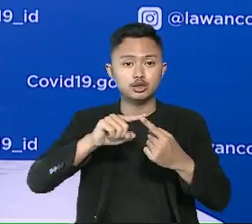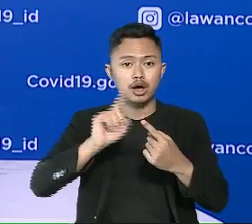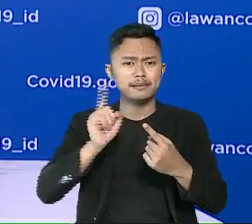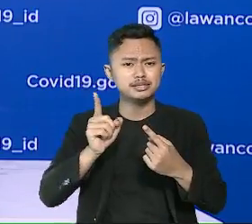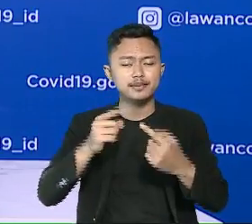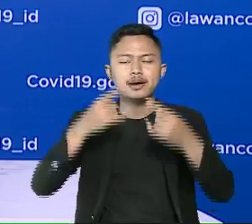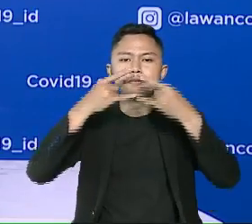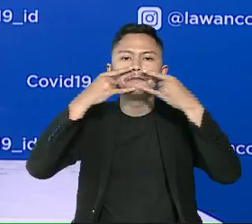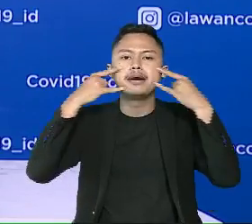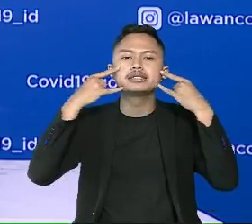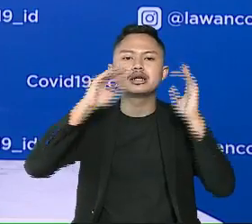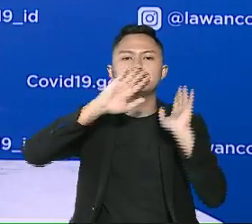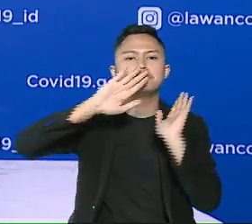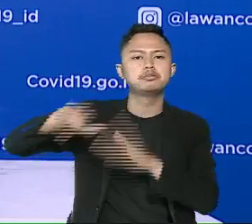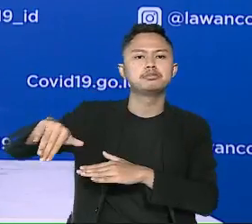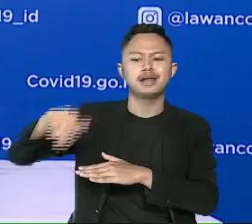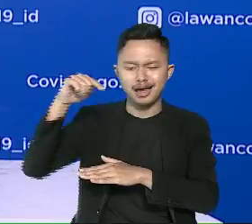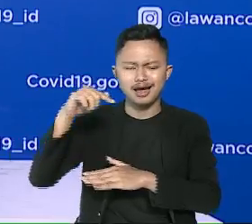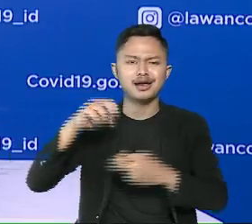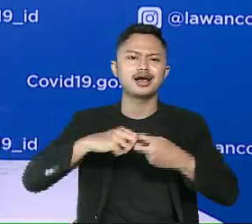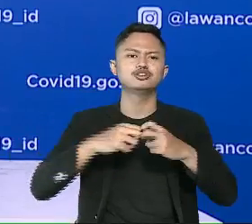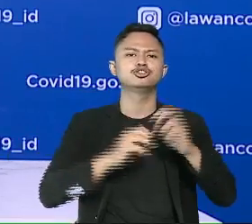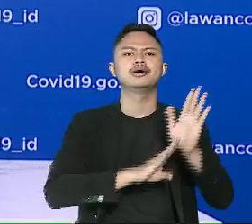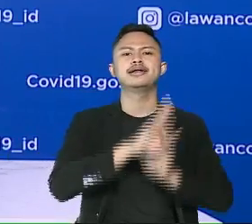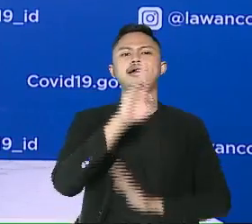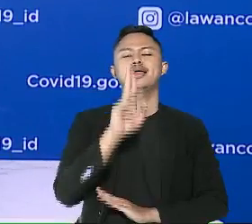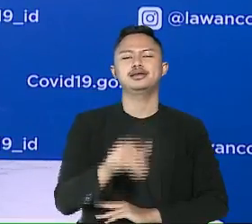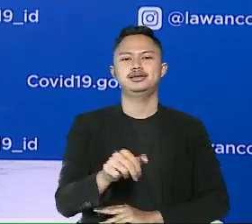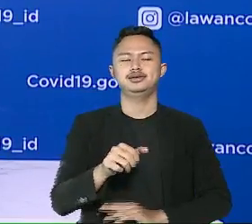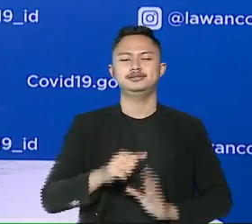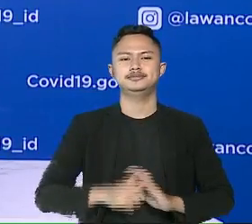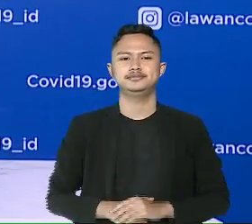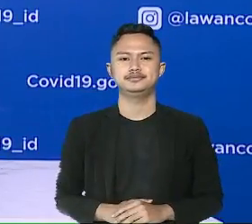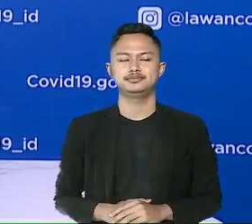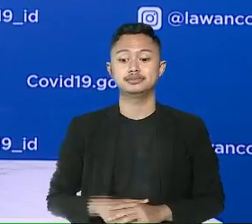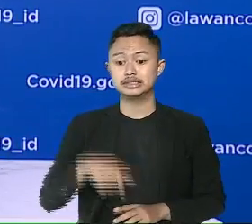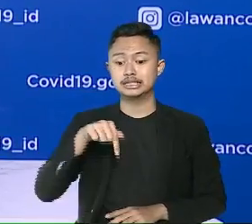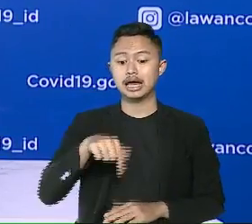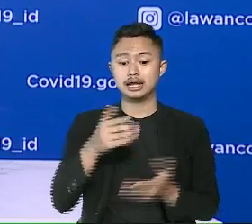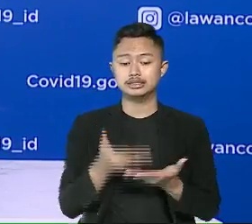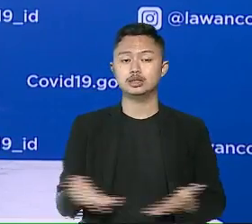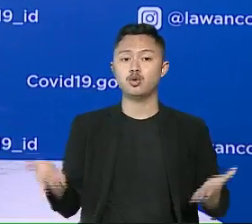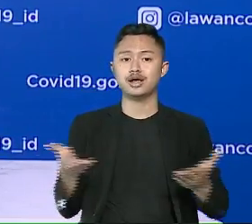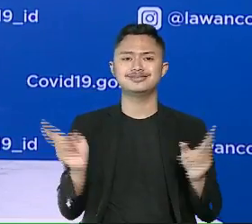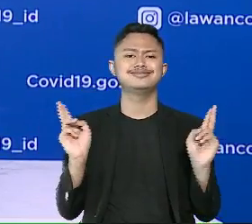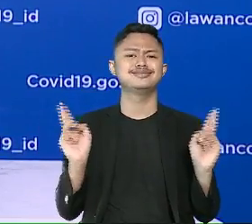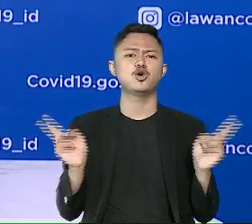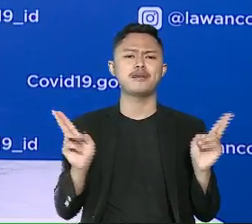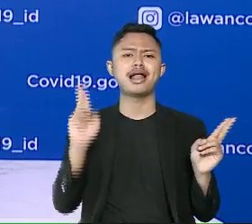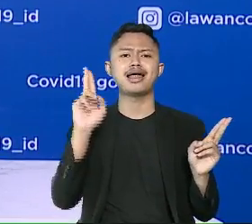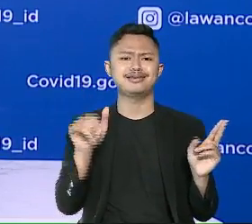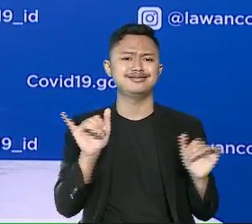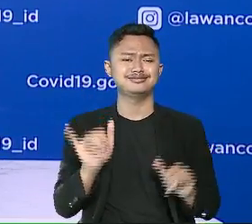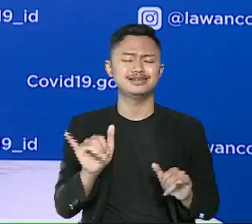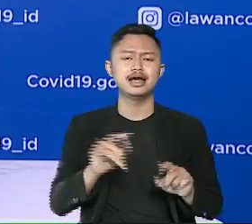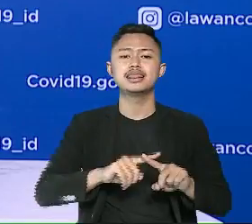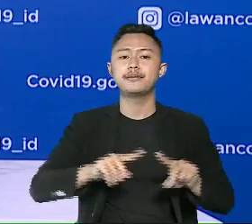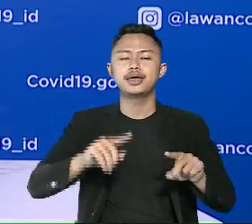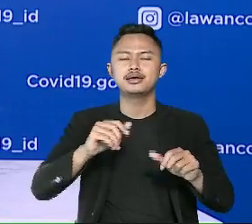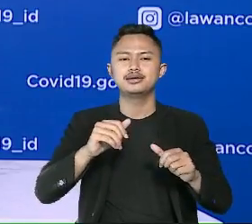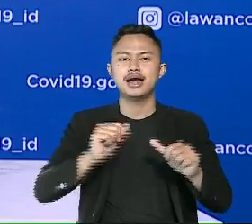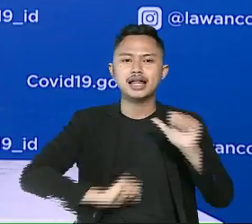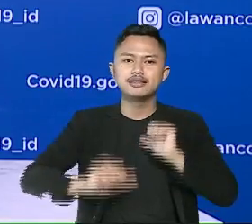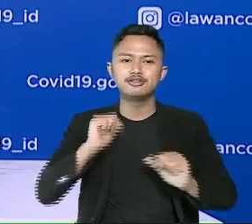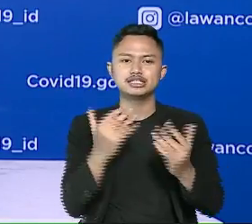masker. Di tengah aktivitas sosial yang mulai kembali normal, seluruh lapisan masyarakat harus